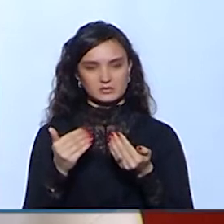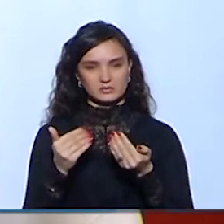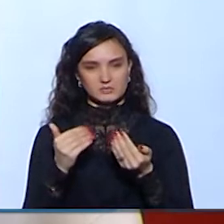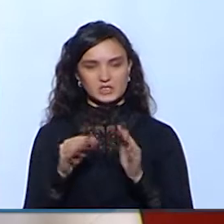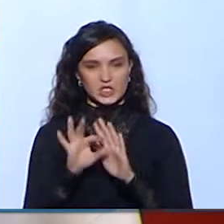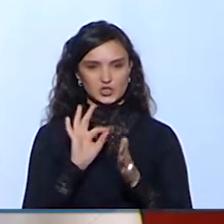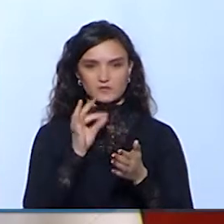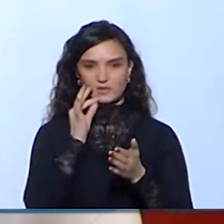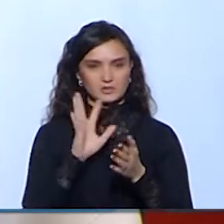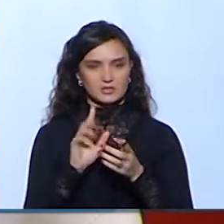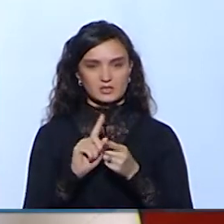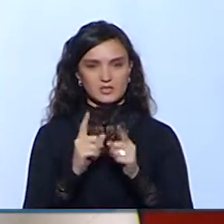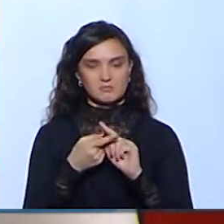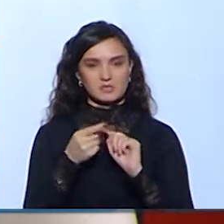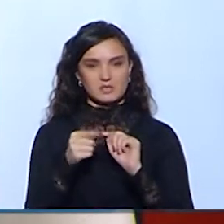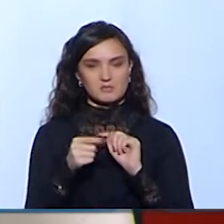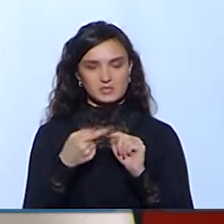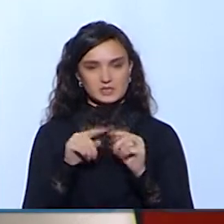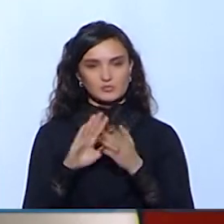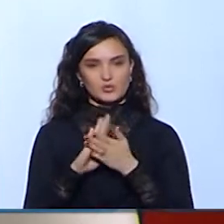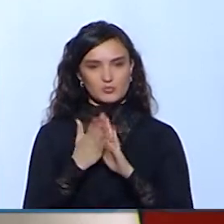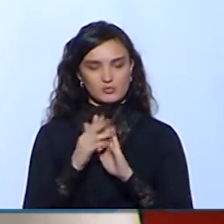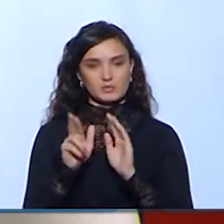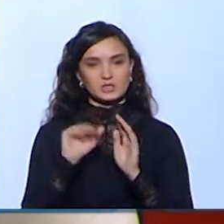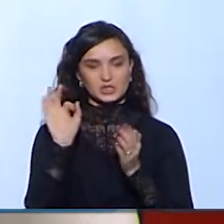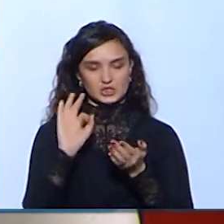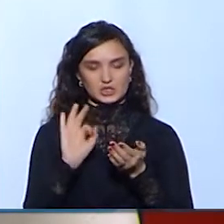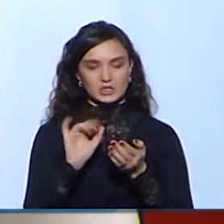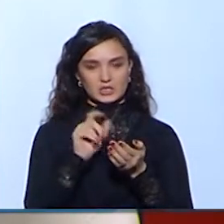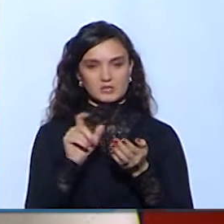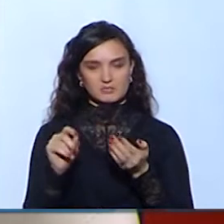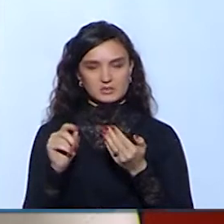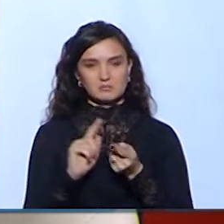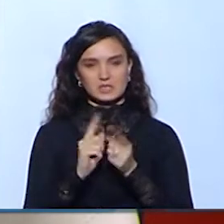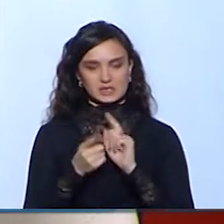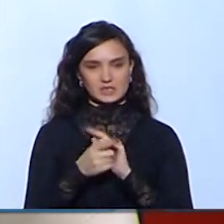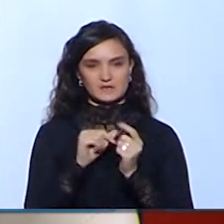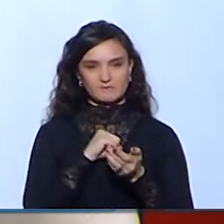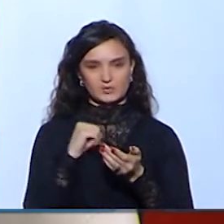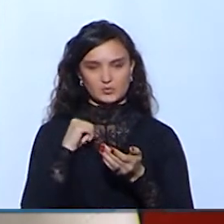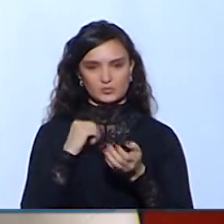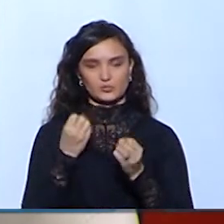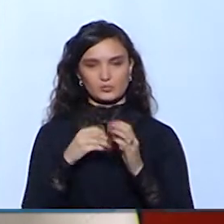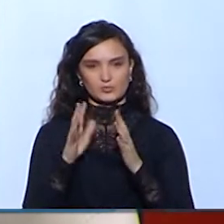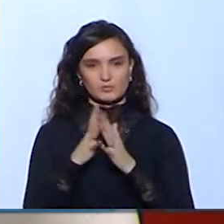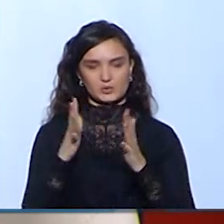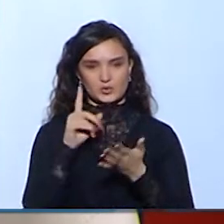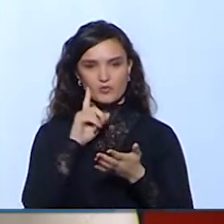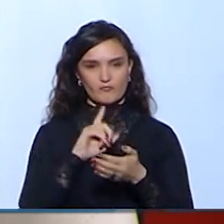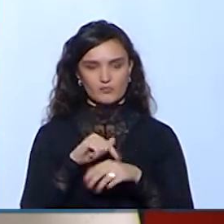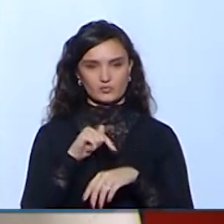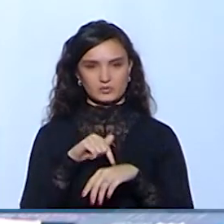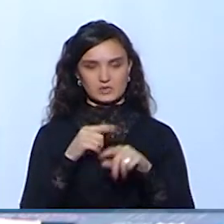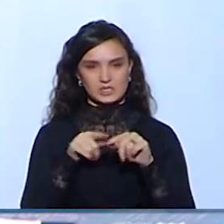ან მისი არჩევანია, არა, ამას განაპირობებს ეს მდგომარეობა და ხშირ შემთხვევაში ადამიანს პირიქით თვითონ გაცილებით უფრო მეტ კომფორტს